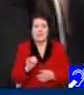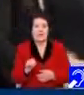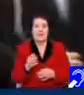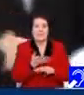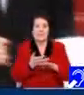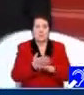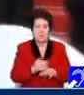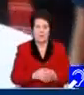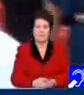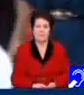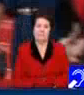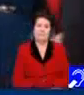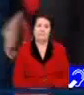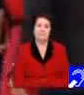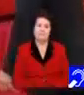Hollywood.